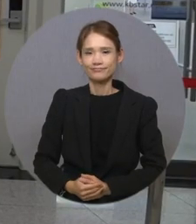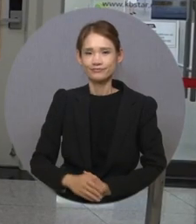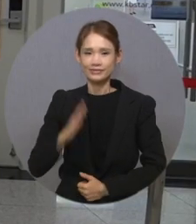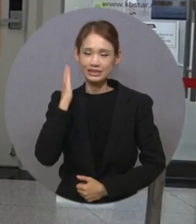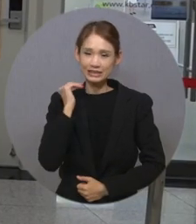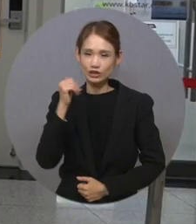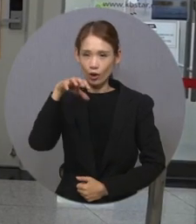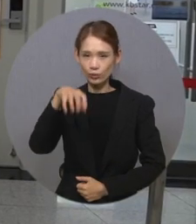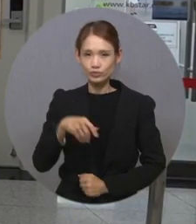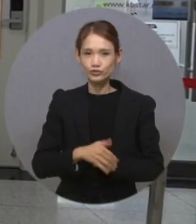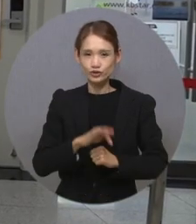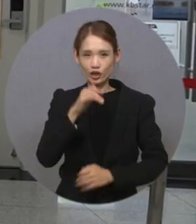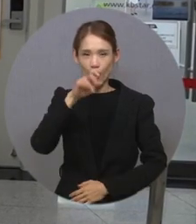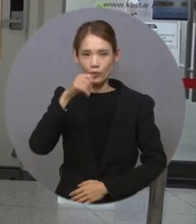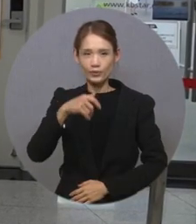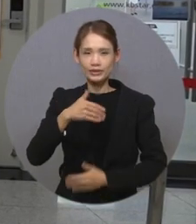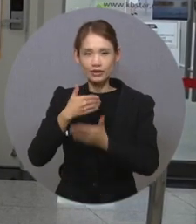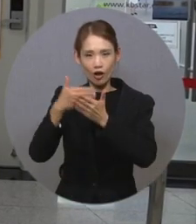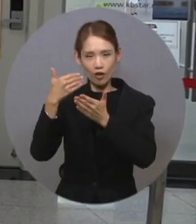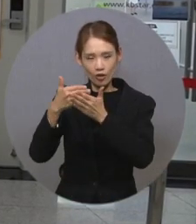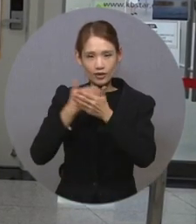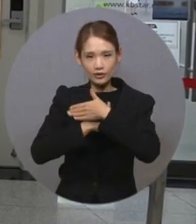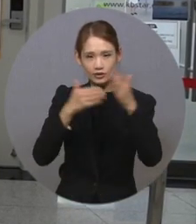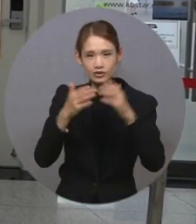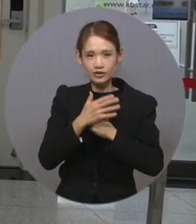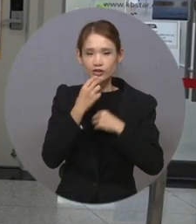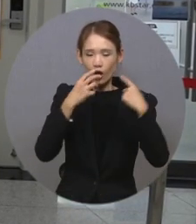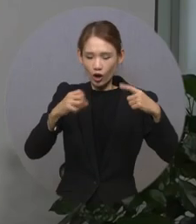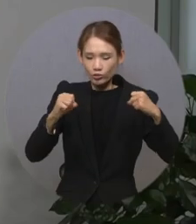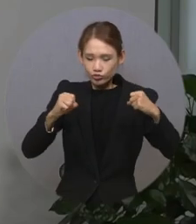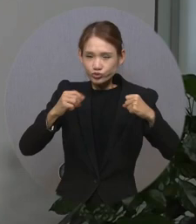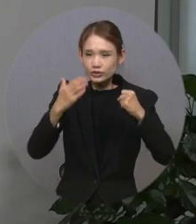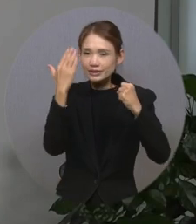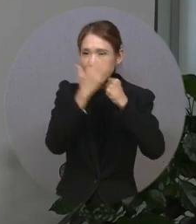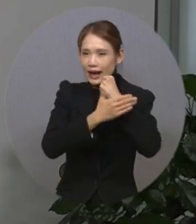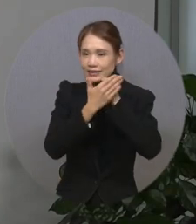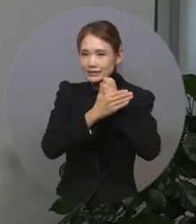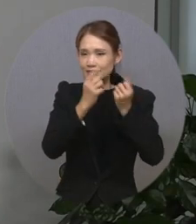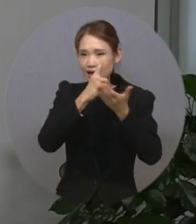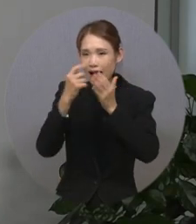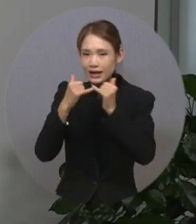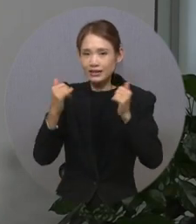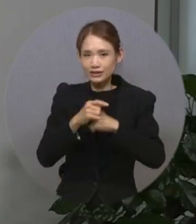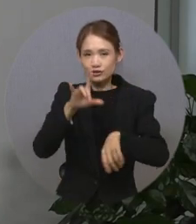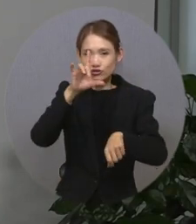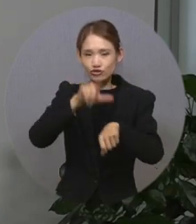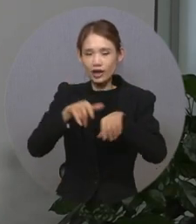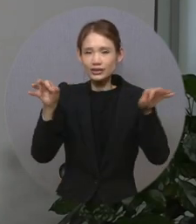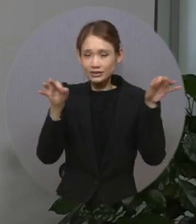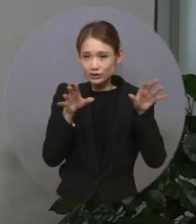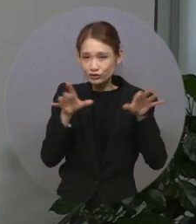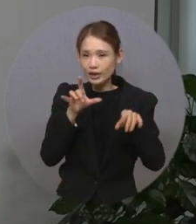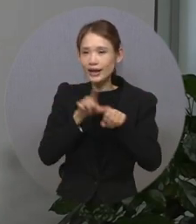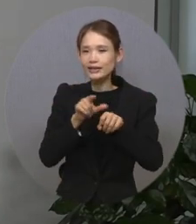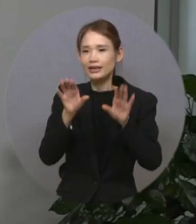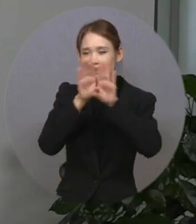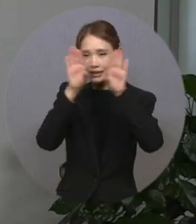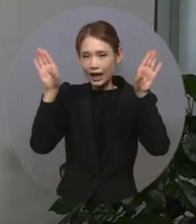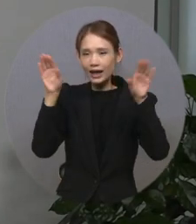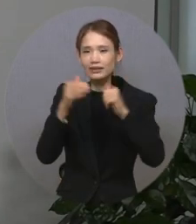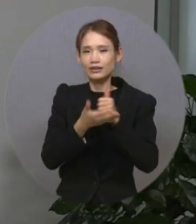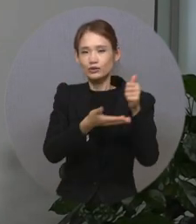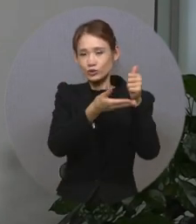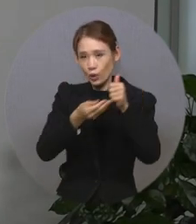의정부 경민현대미술관은 경기 북부 사진작가 초대전 순간의 시간들을 개최했습니다. 이번